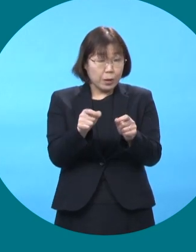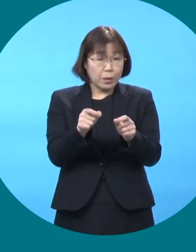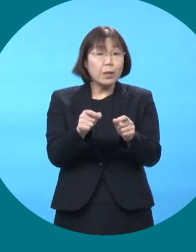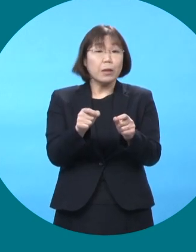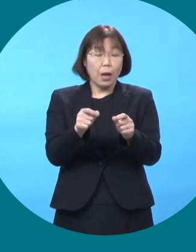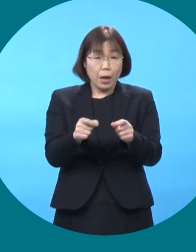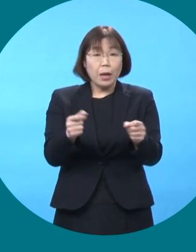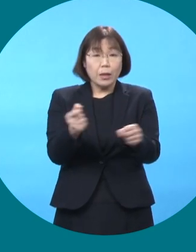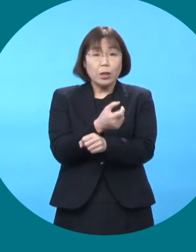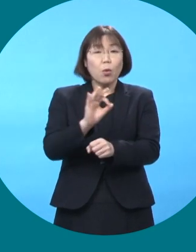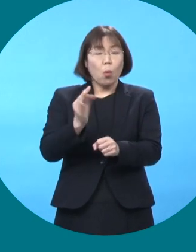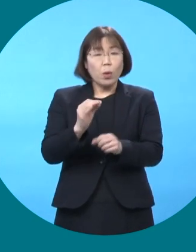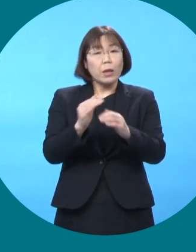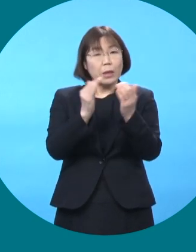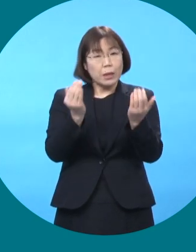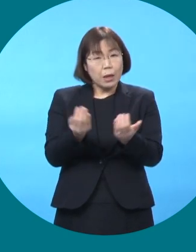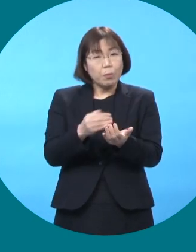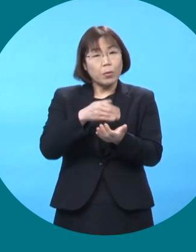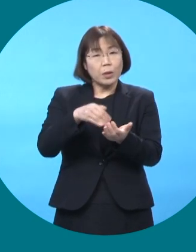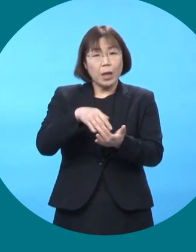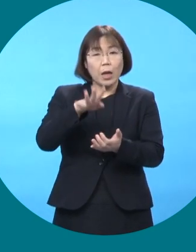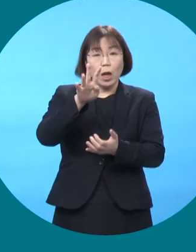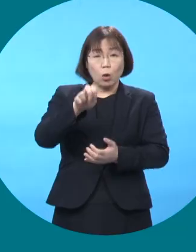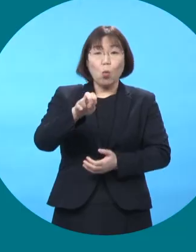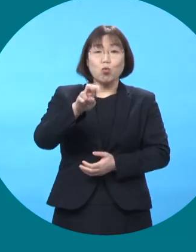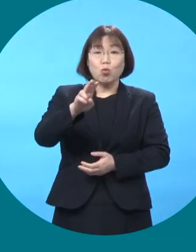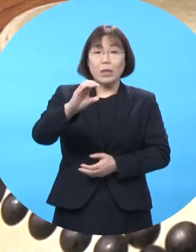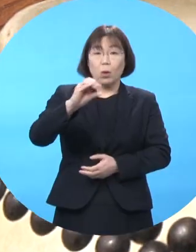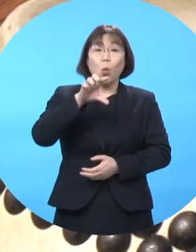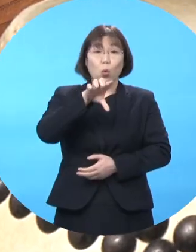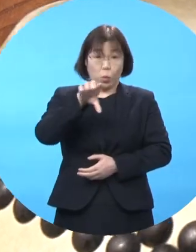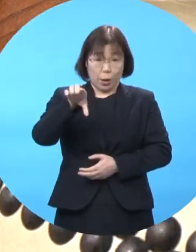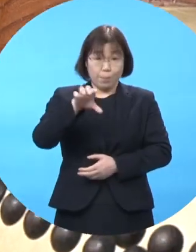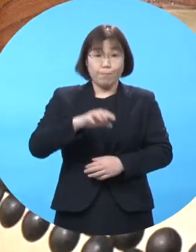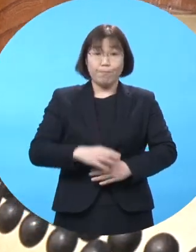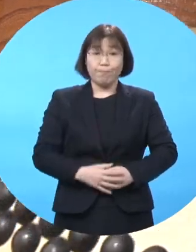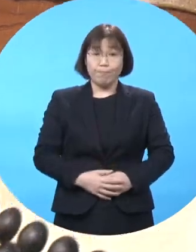はおよそ42億円です。